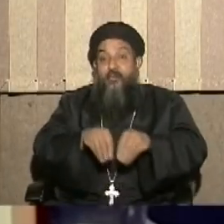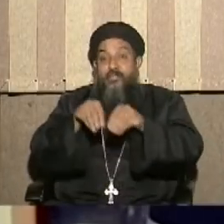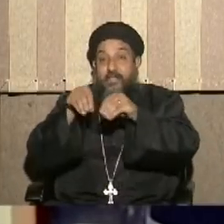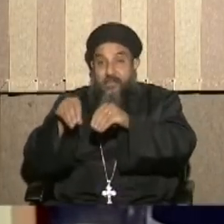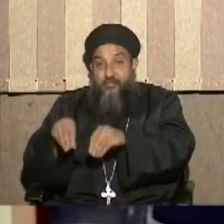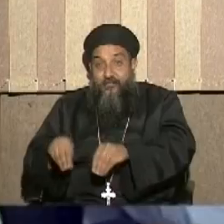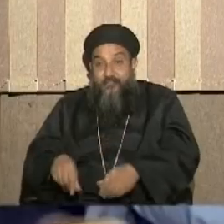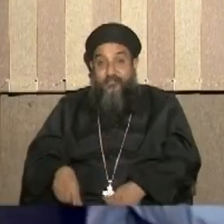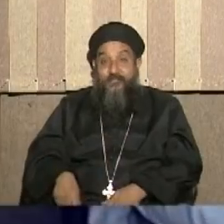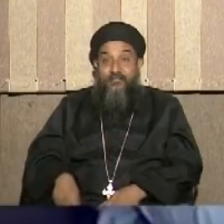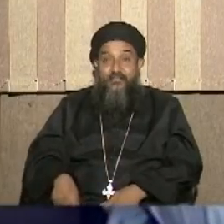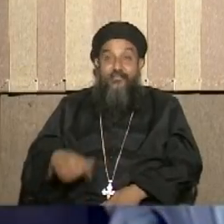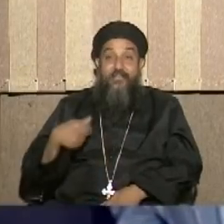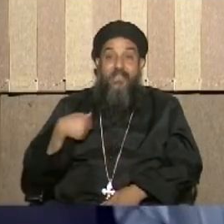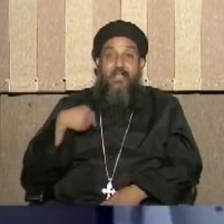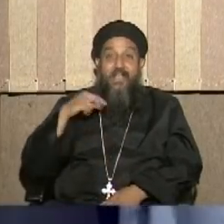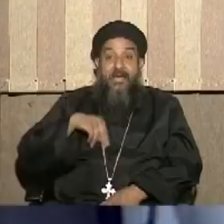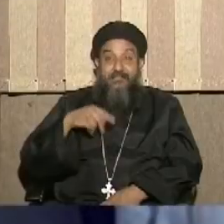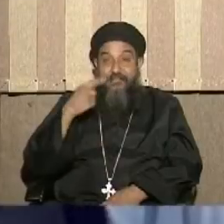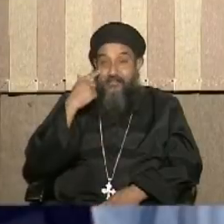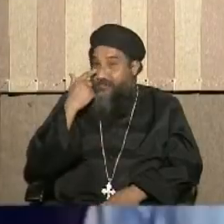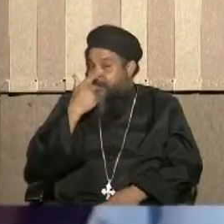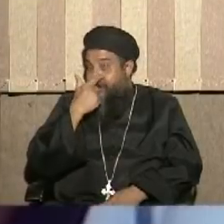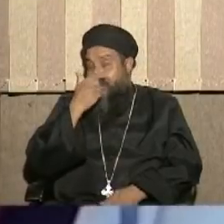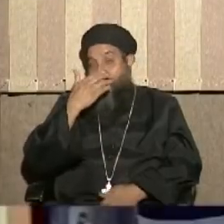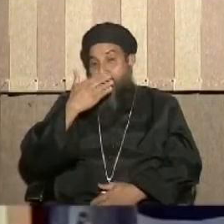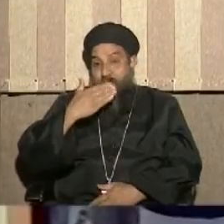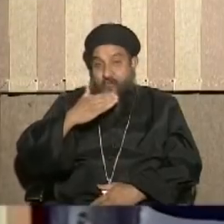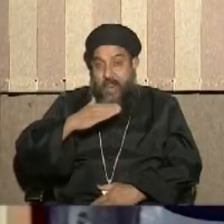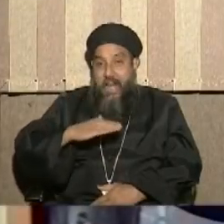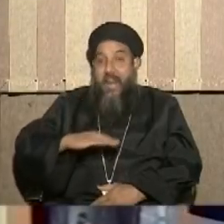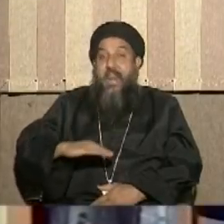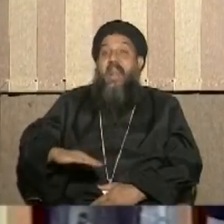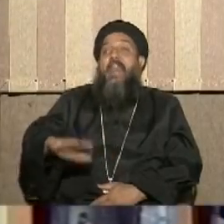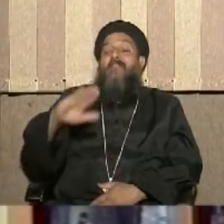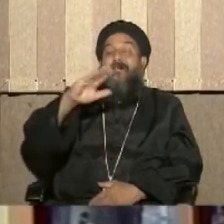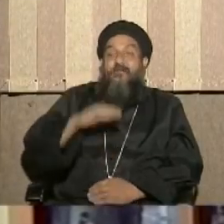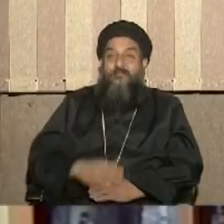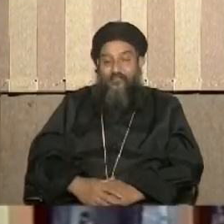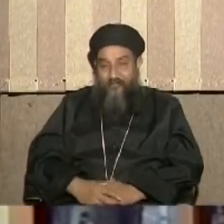اسم دوماتيوس. طب يلا عايزين نشوف الفيلم. حاضر.